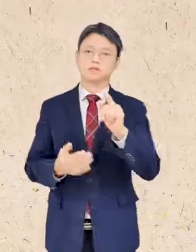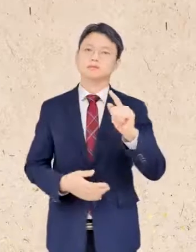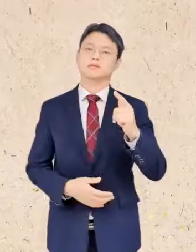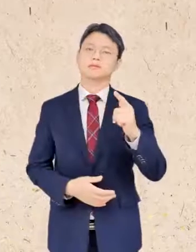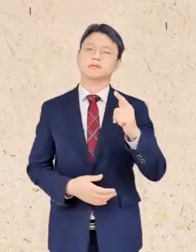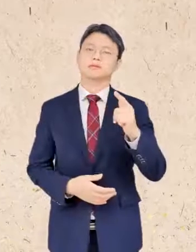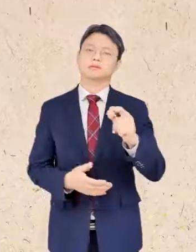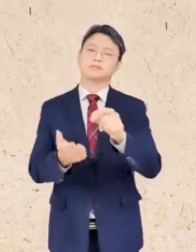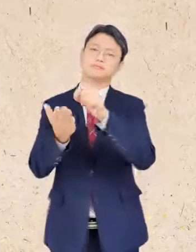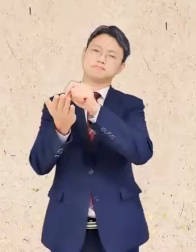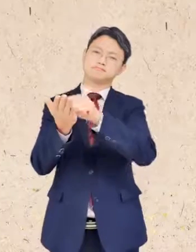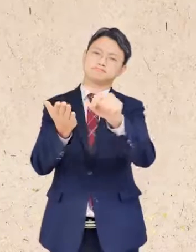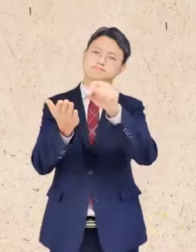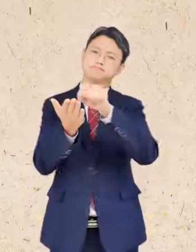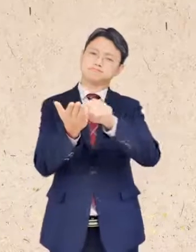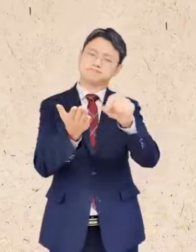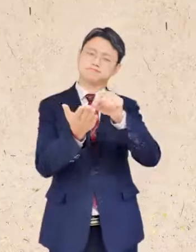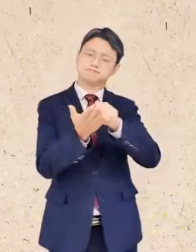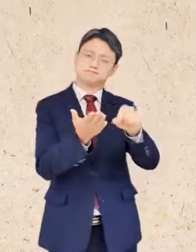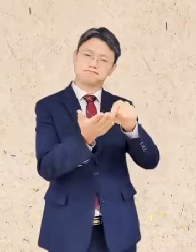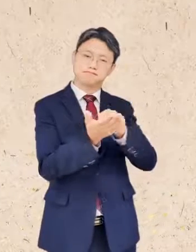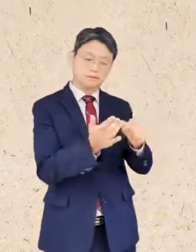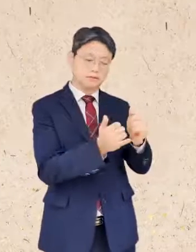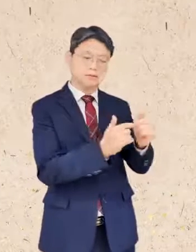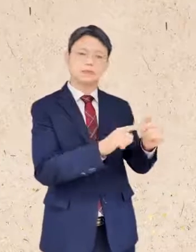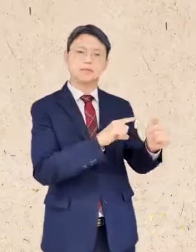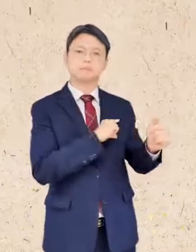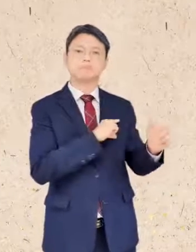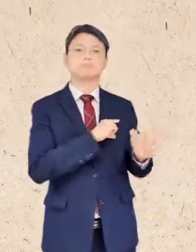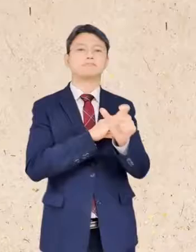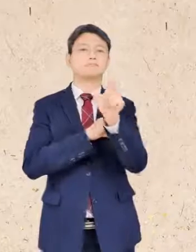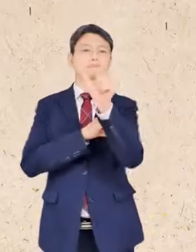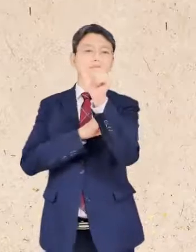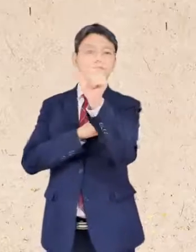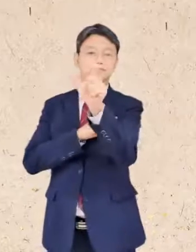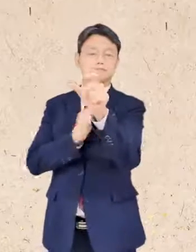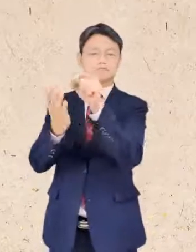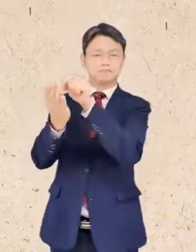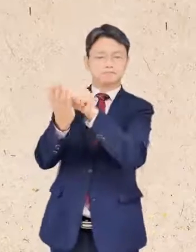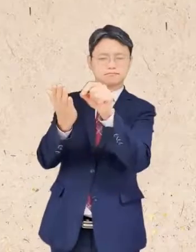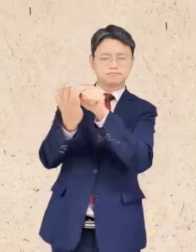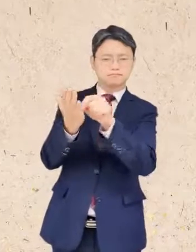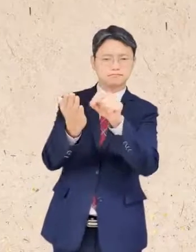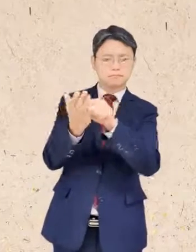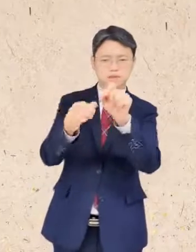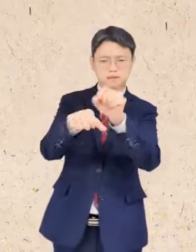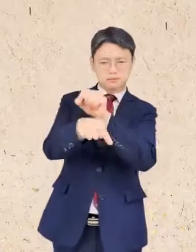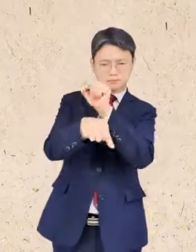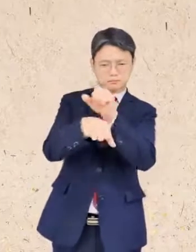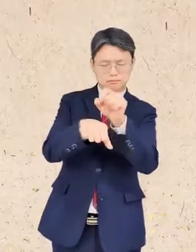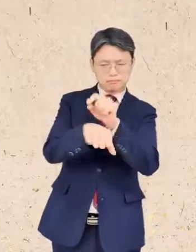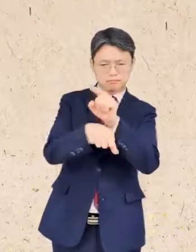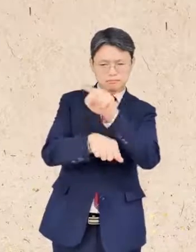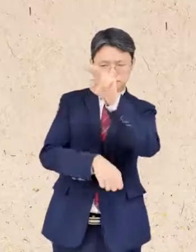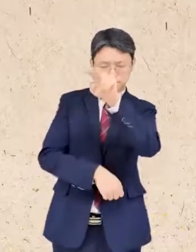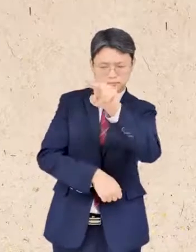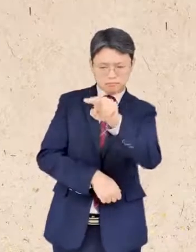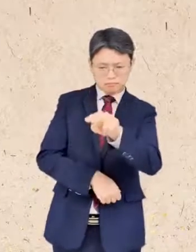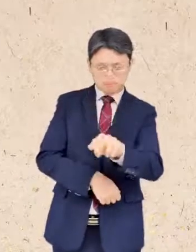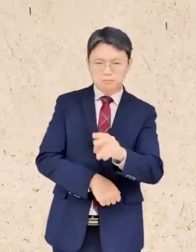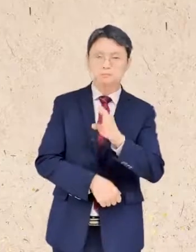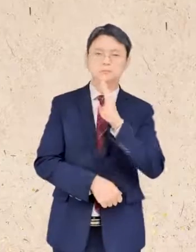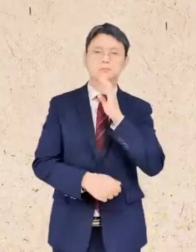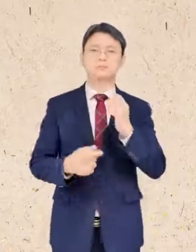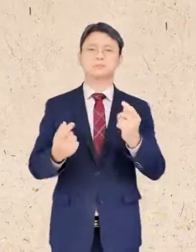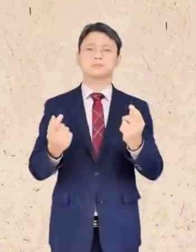이름은 아니었습니다. 추후 성경 필사자들에 의하여 붙여진 이름인데요. 요한복음의 문체, 글의 특징 등 수많은